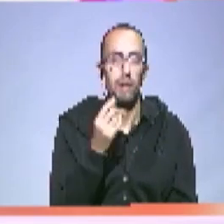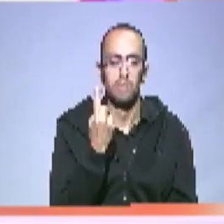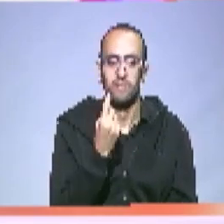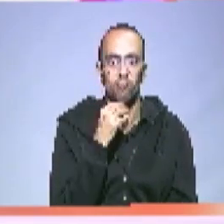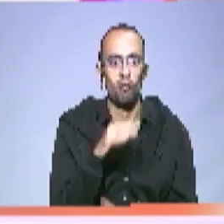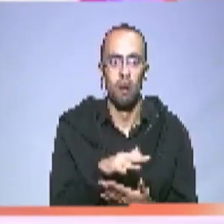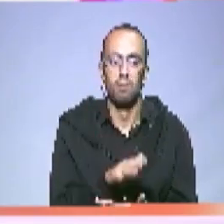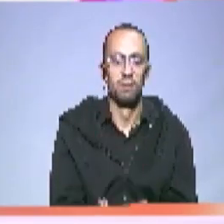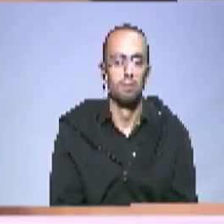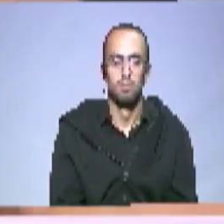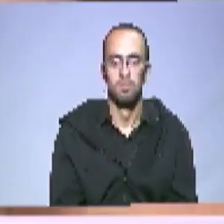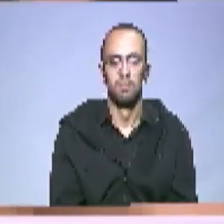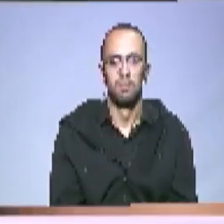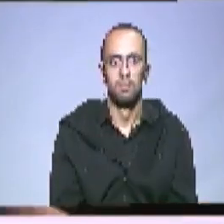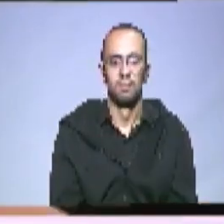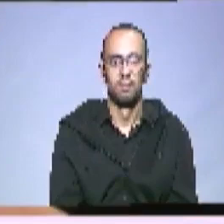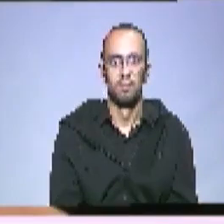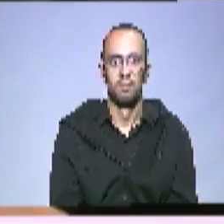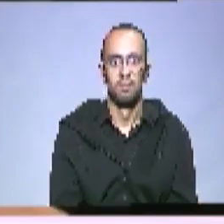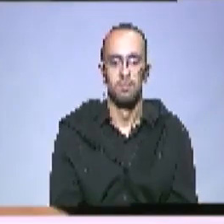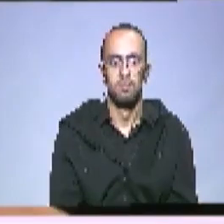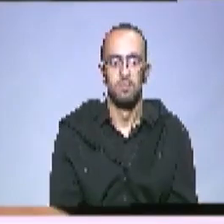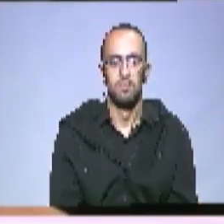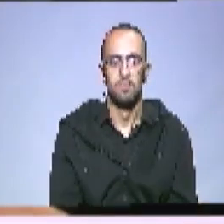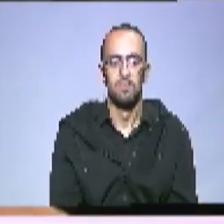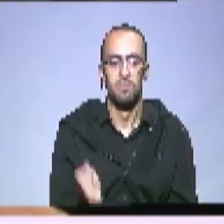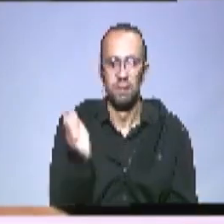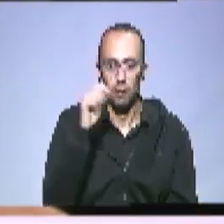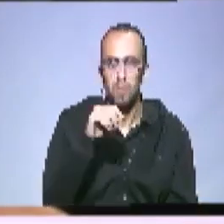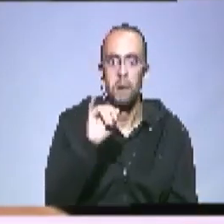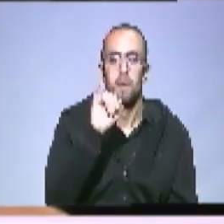هيجرحك. نحط المستكة بتاعتنا بقى